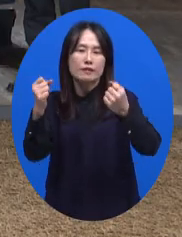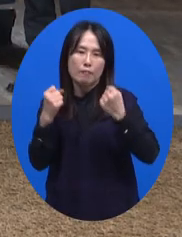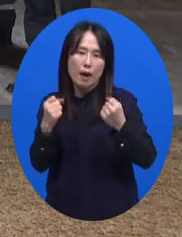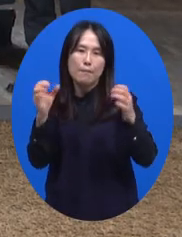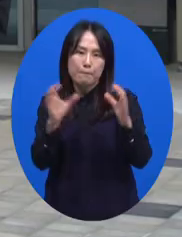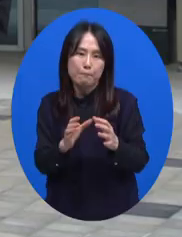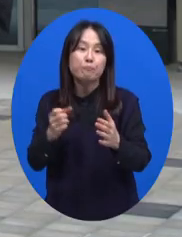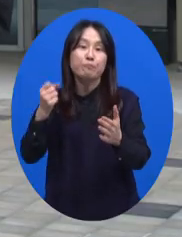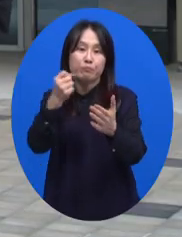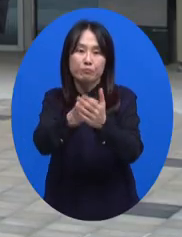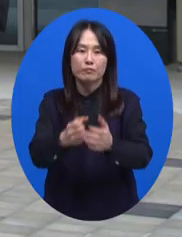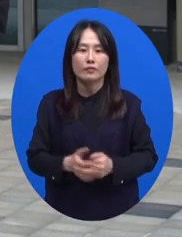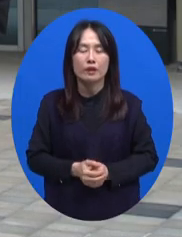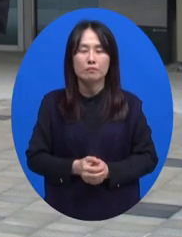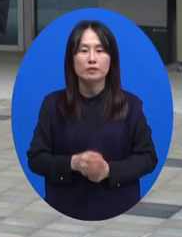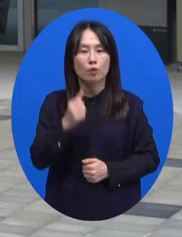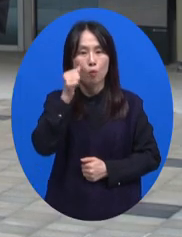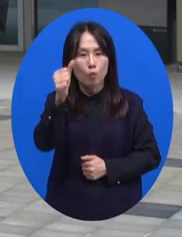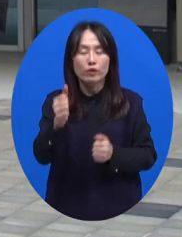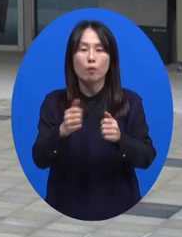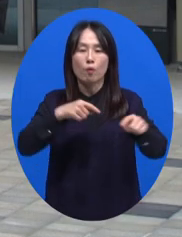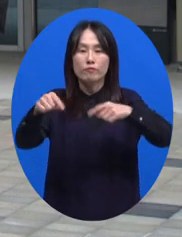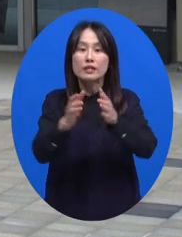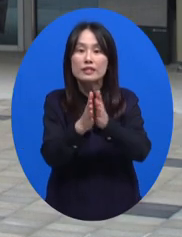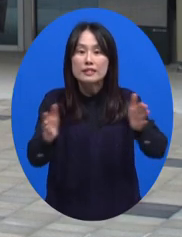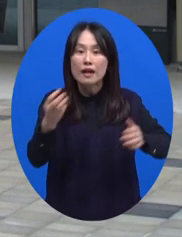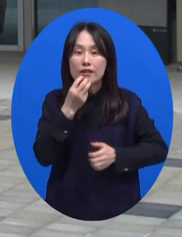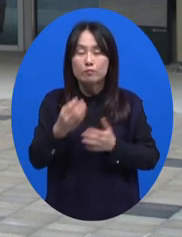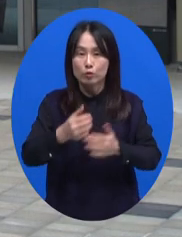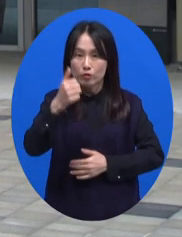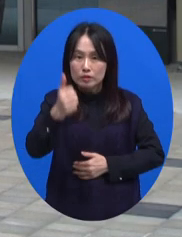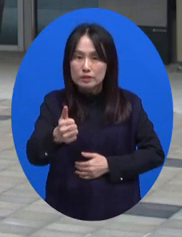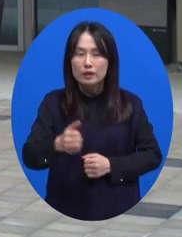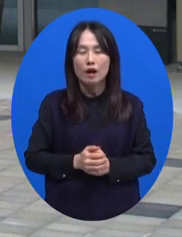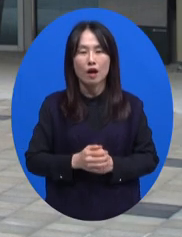했습니다. 출범 5개월을 넘긴 민선 8기 김동연 호가